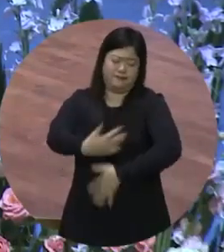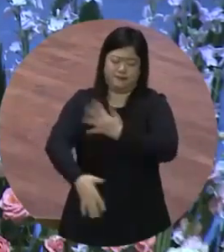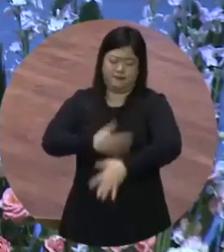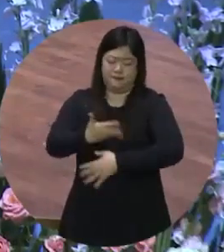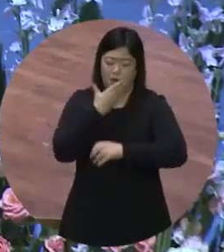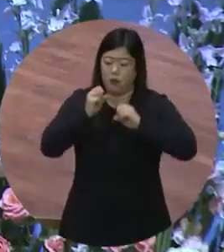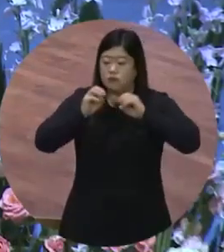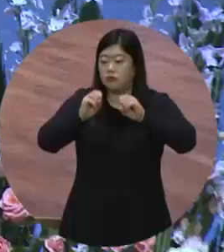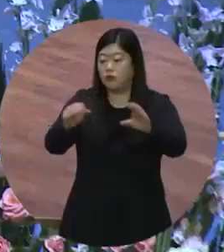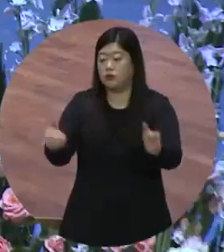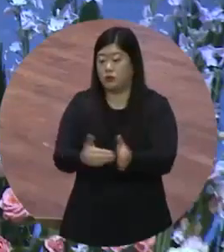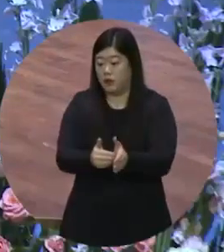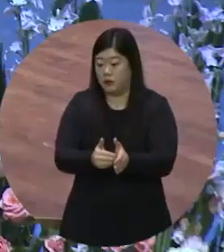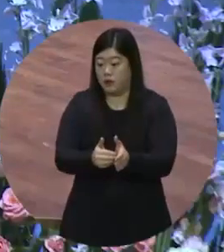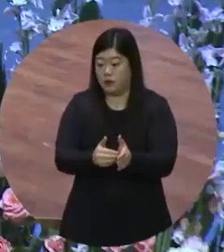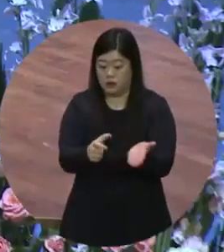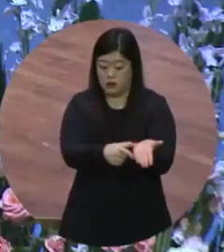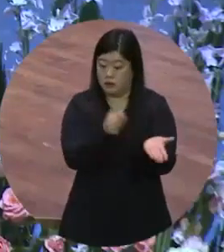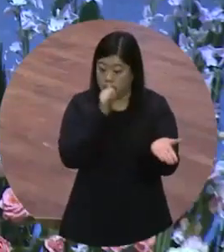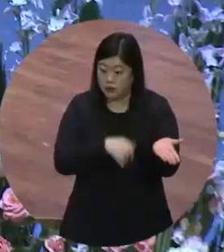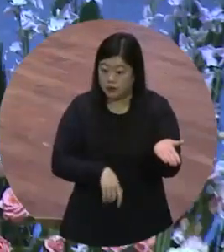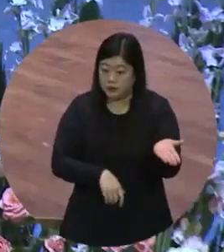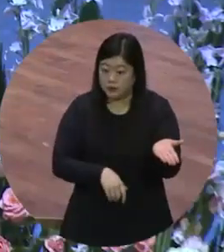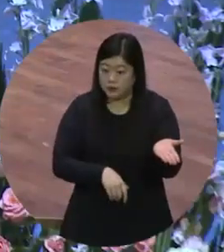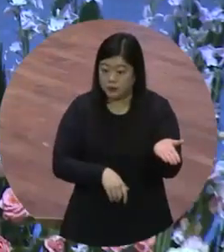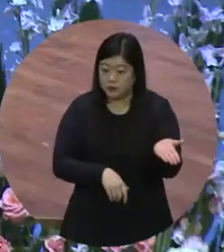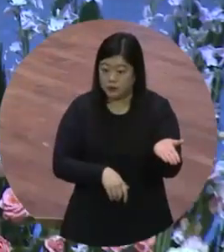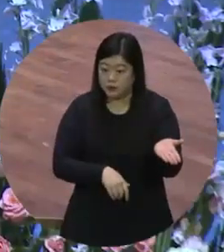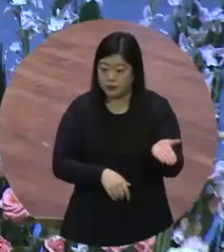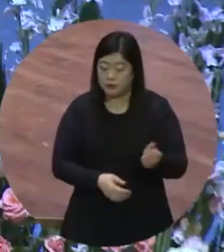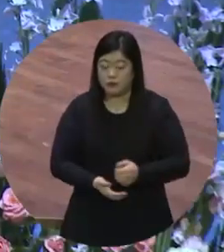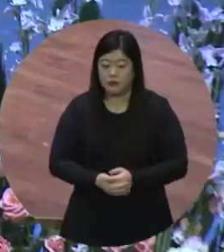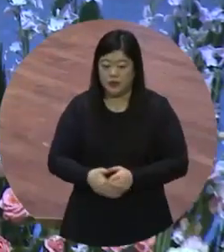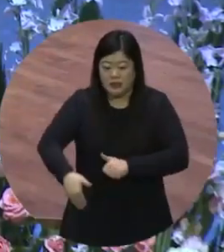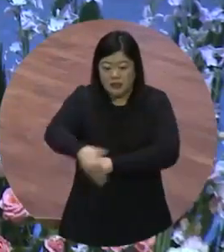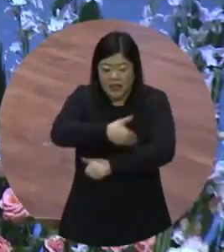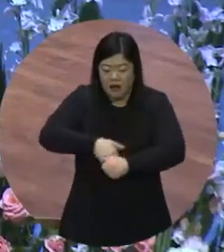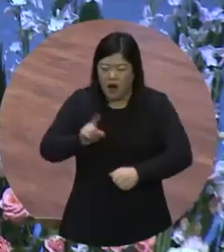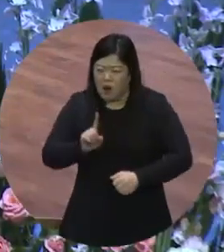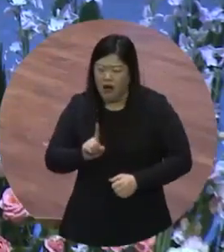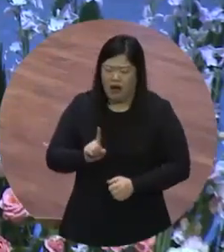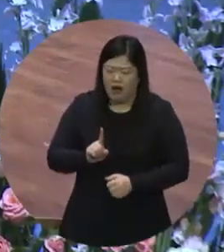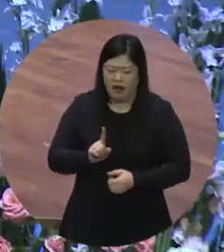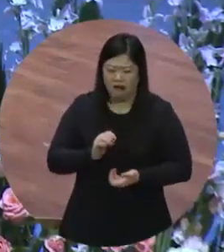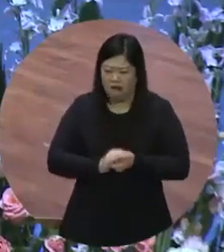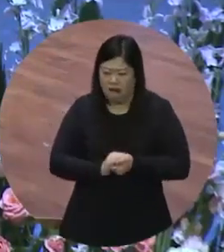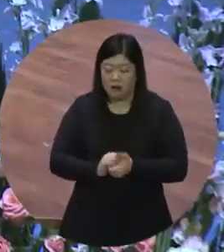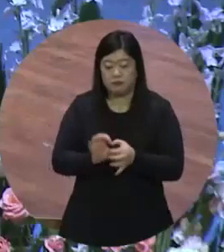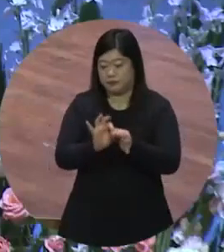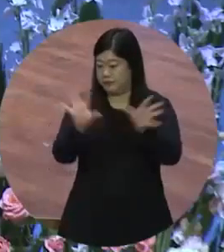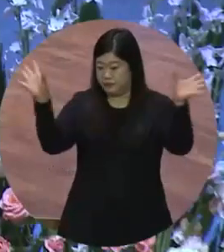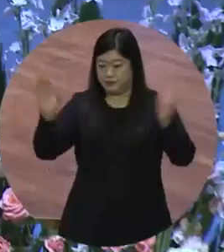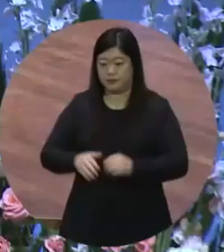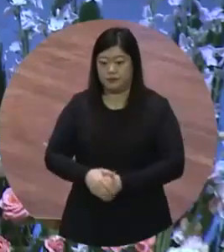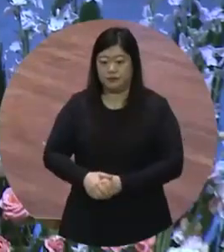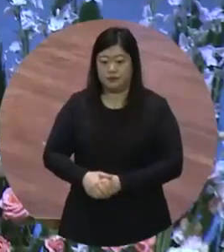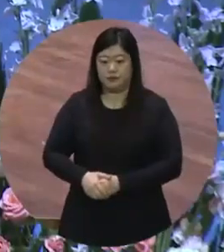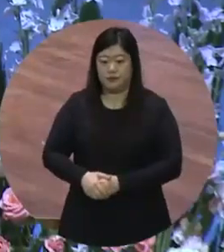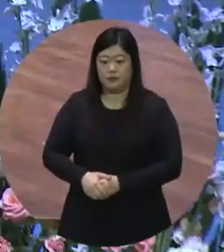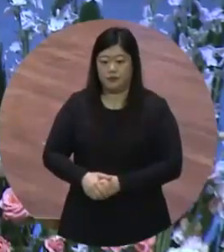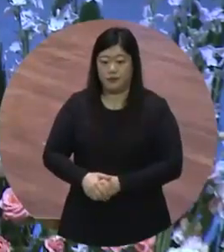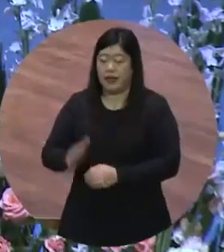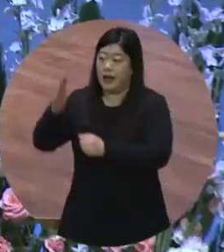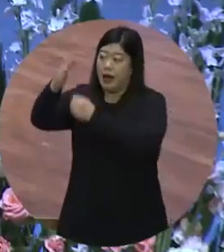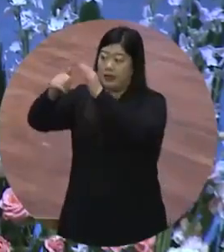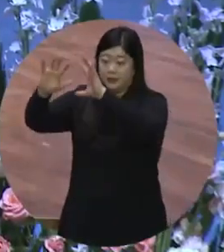끊임없이 예수가 그리스도라고 복음을 전거했습니다. 하나님의 나라와 예수 그리스도에 관한